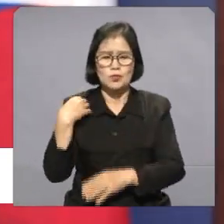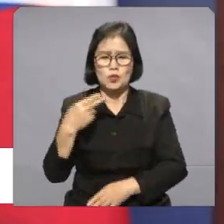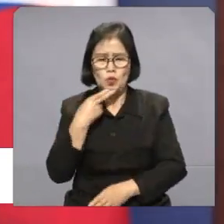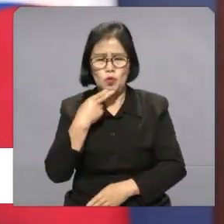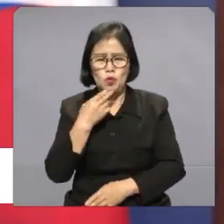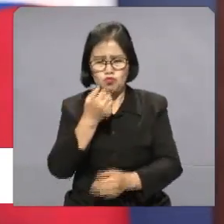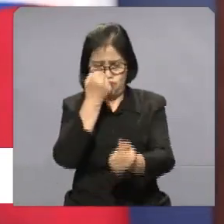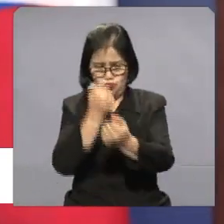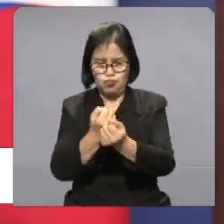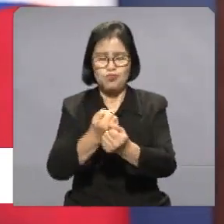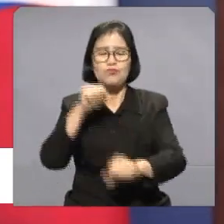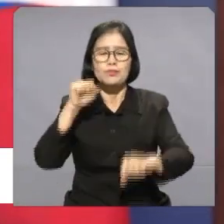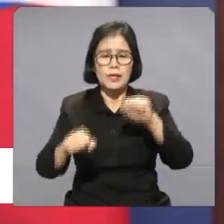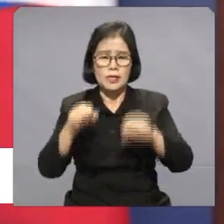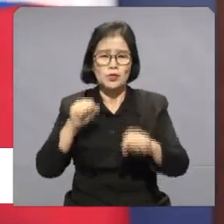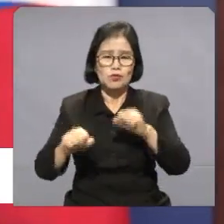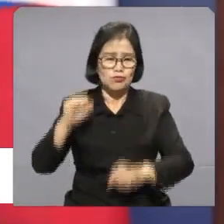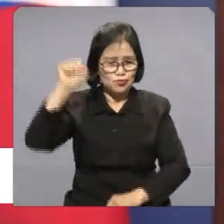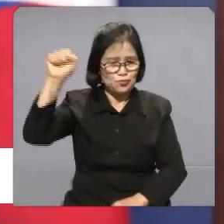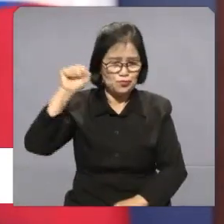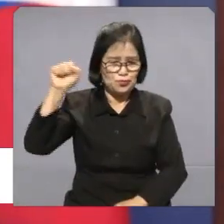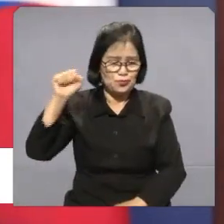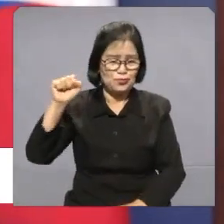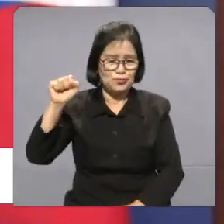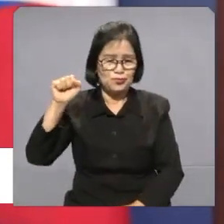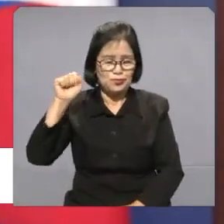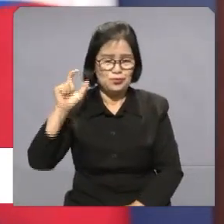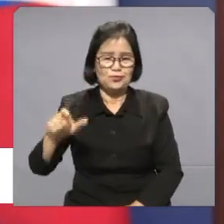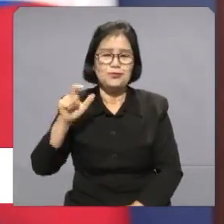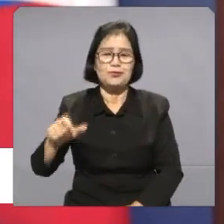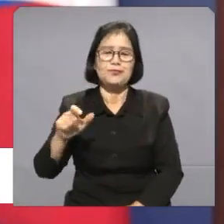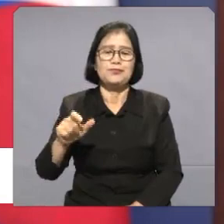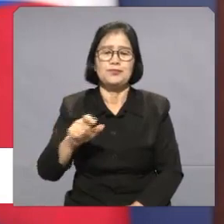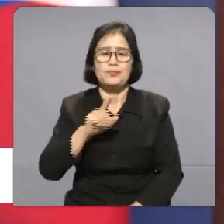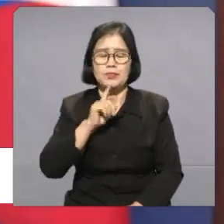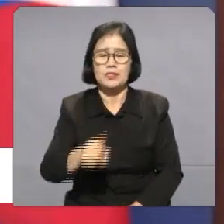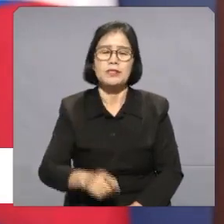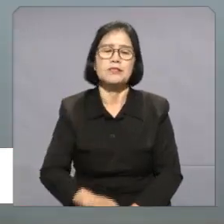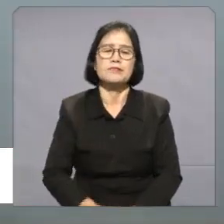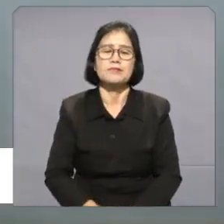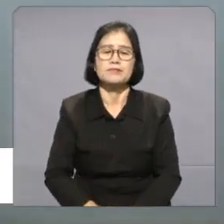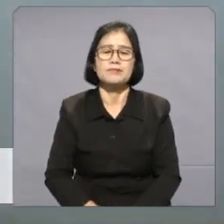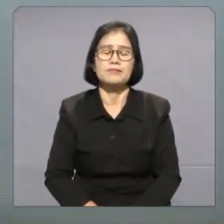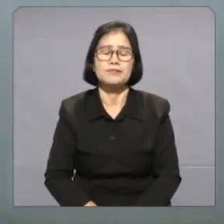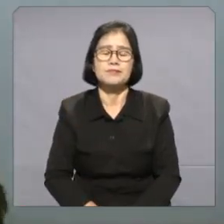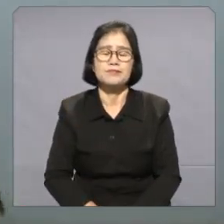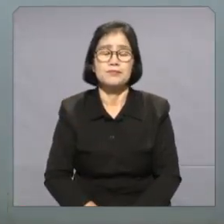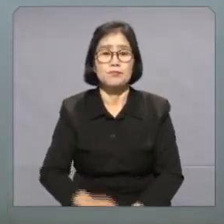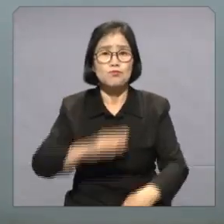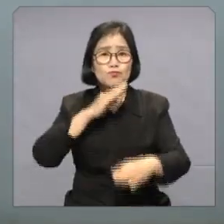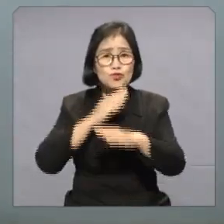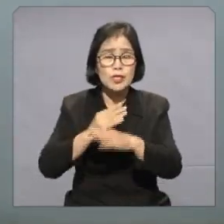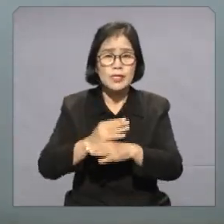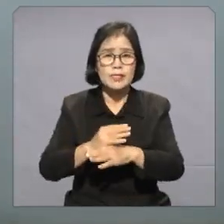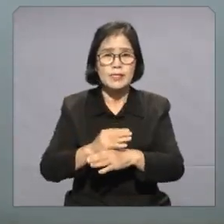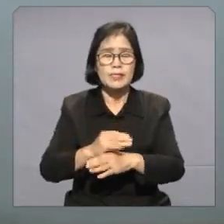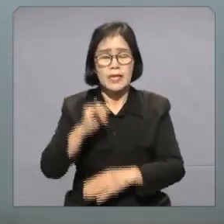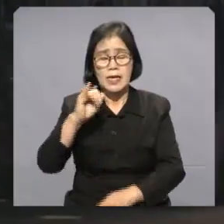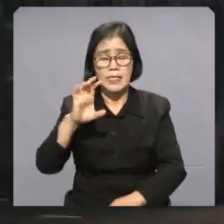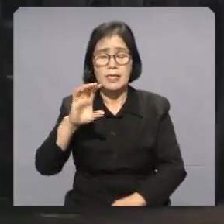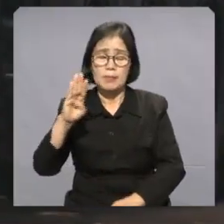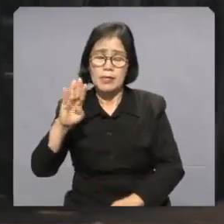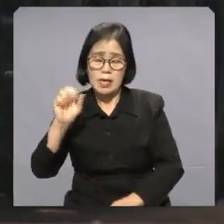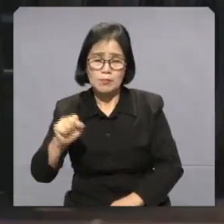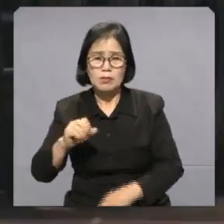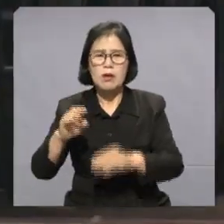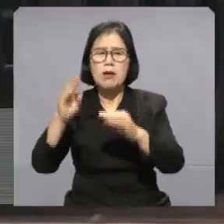the DPRK's irresponsible and reckless activities. 북한이 ICBM 등으로